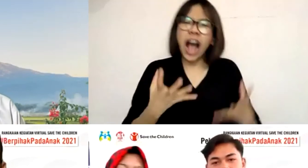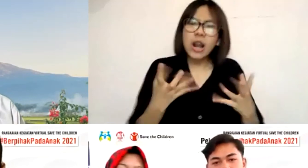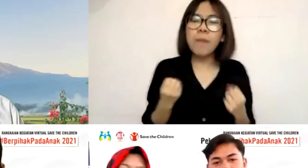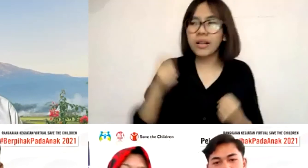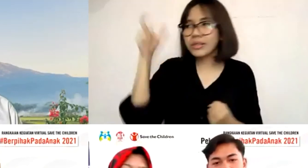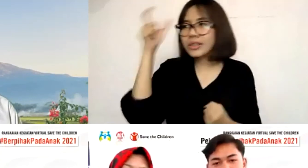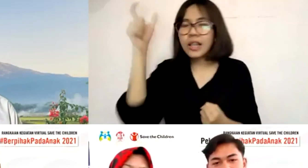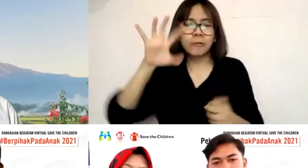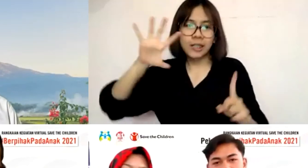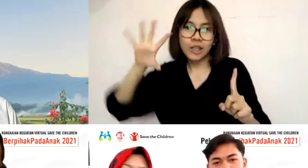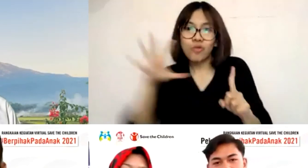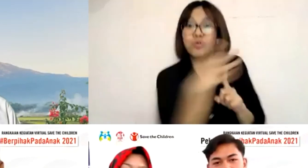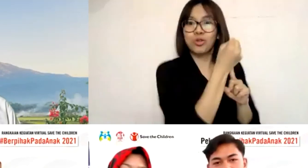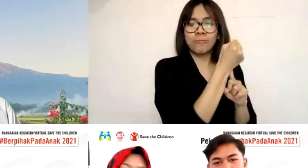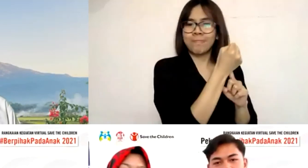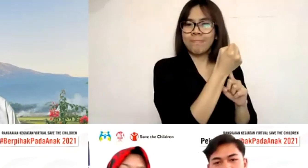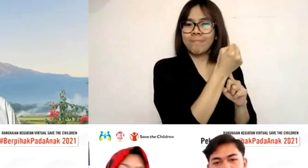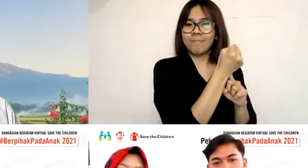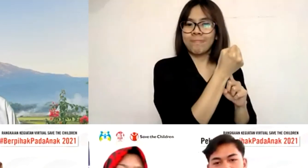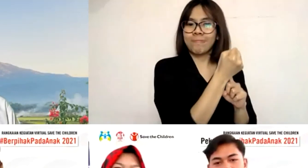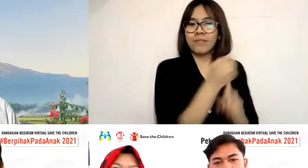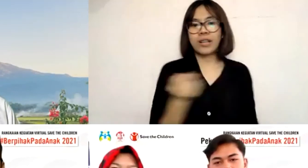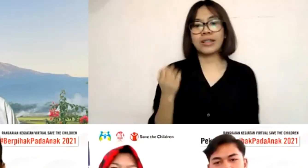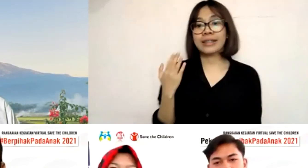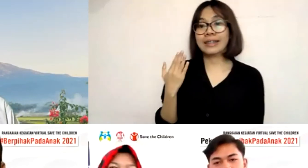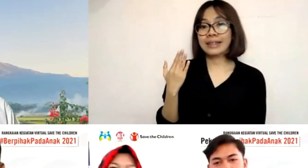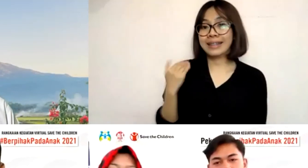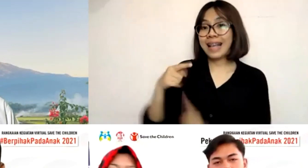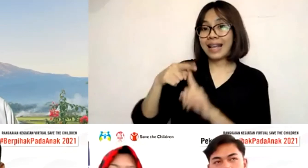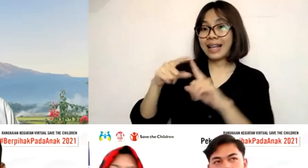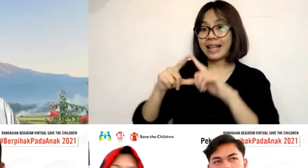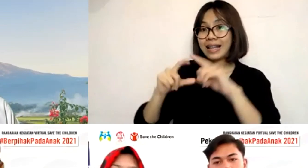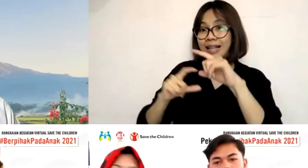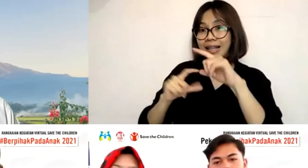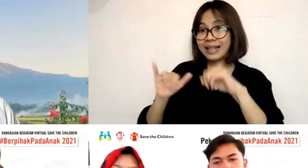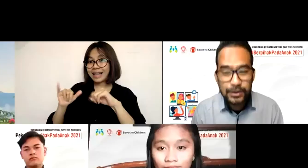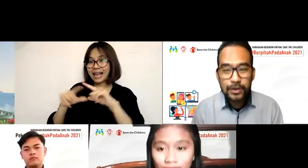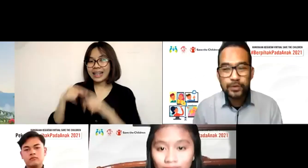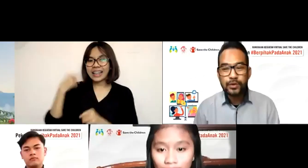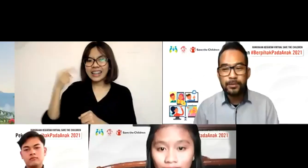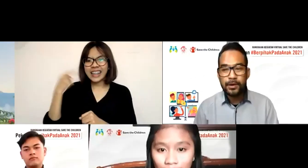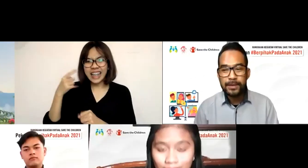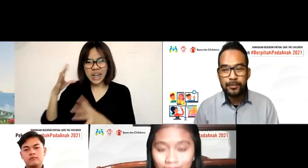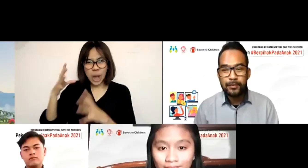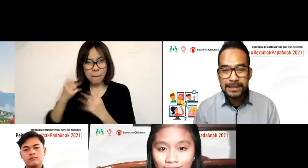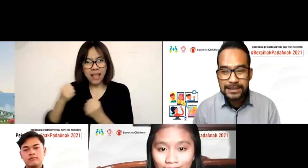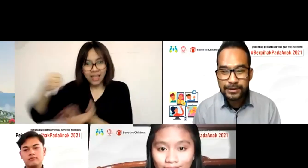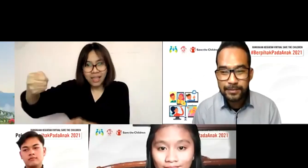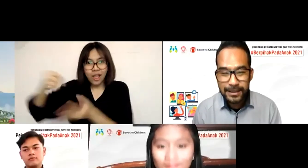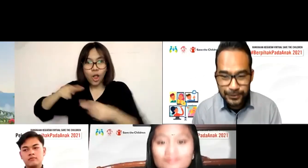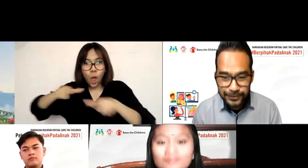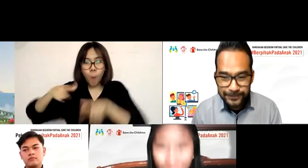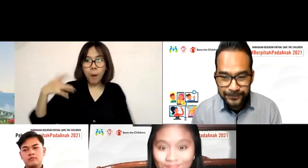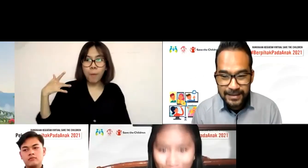harapan mereka masing-masing. Saya juga baru dikasih tahu, rupanya Tasya ini sudah sering mendapatkan penghargaan untuk lomba-lomba modeling di